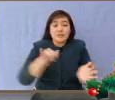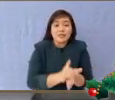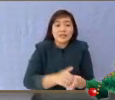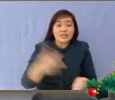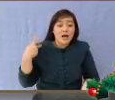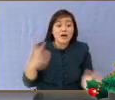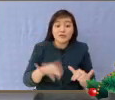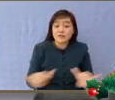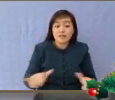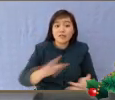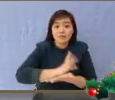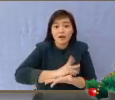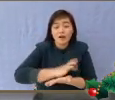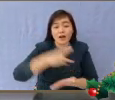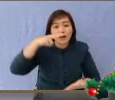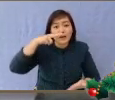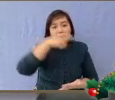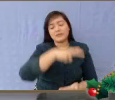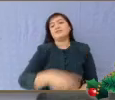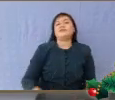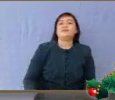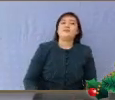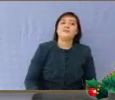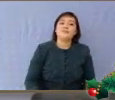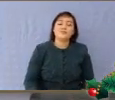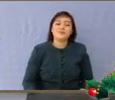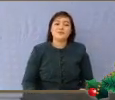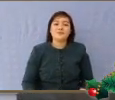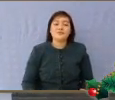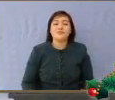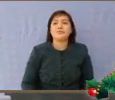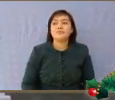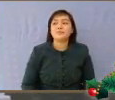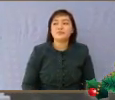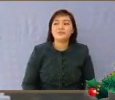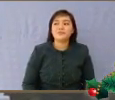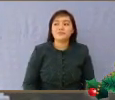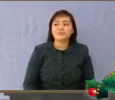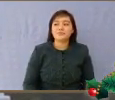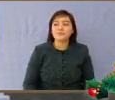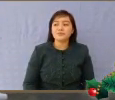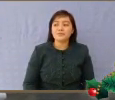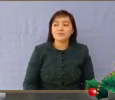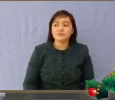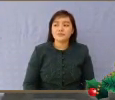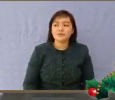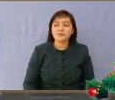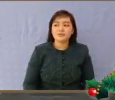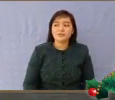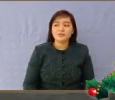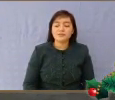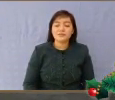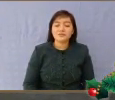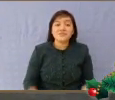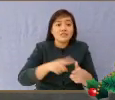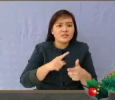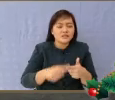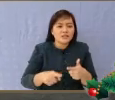mahawaan. And then all of a sudden, yung result ay tinapon po sa basurahan na pulot po ng